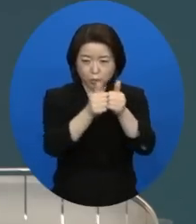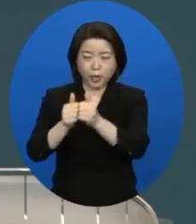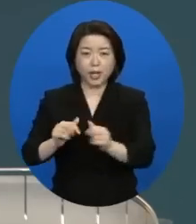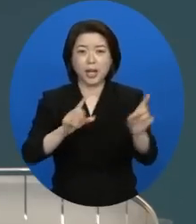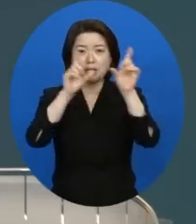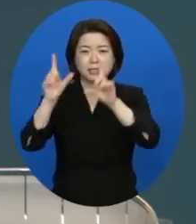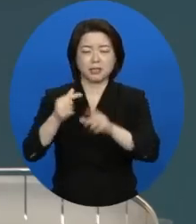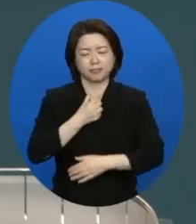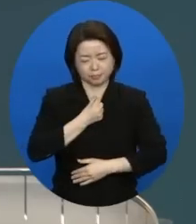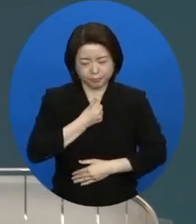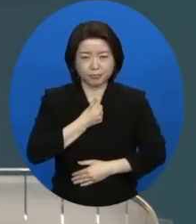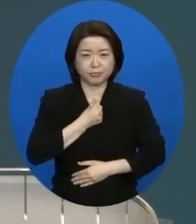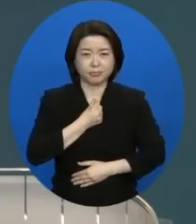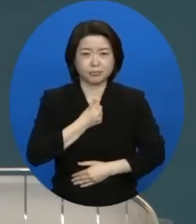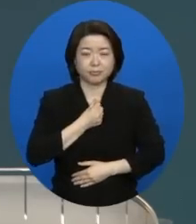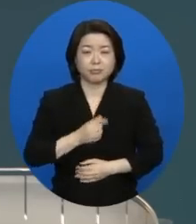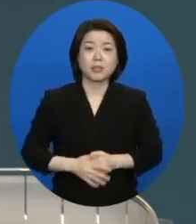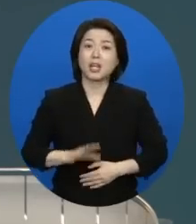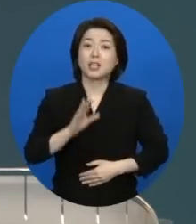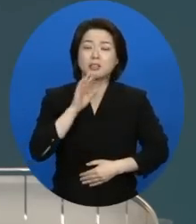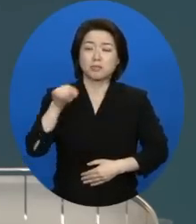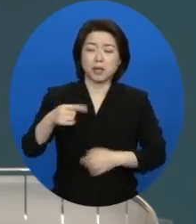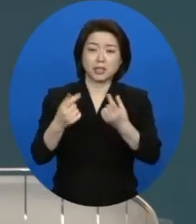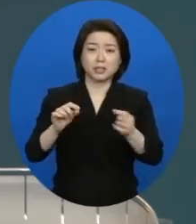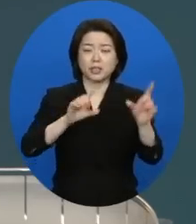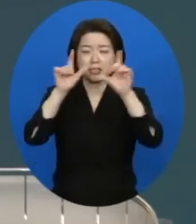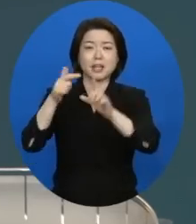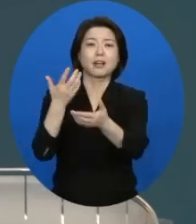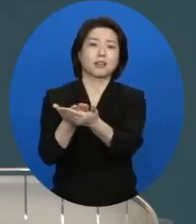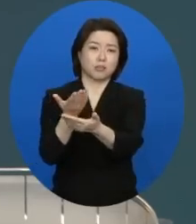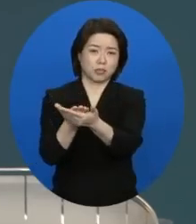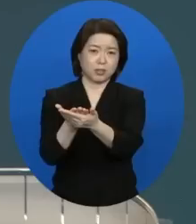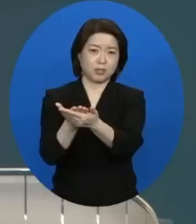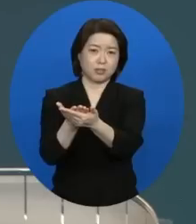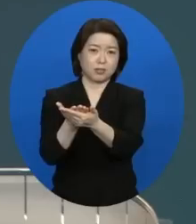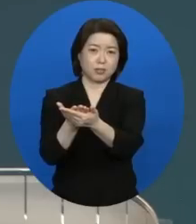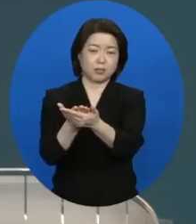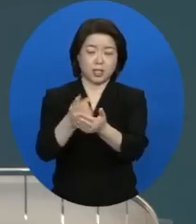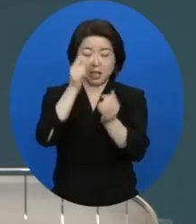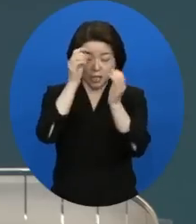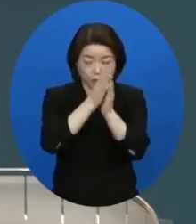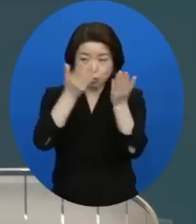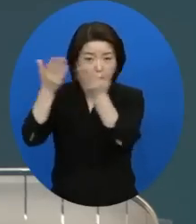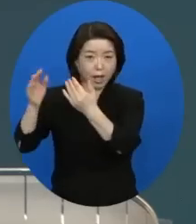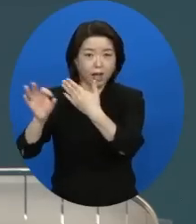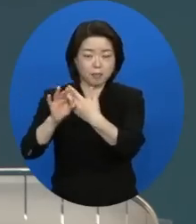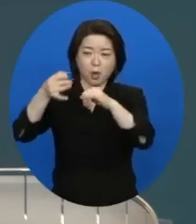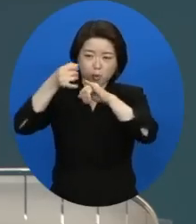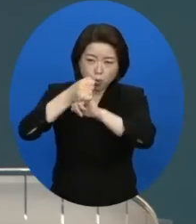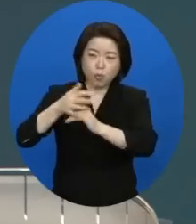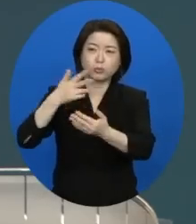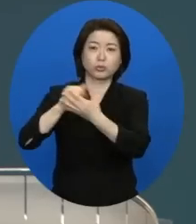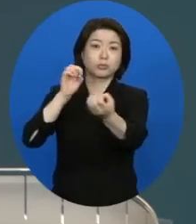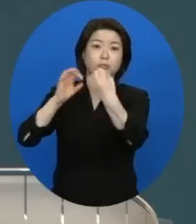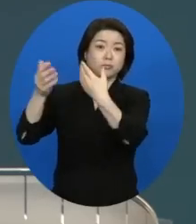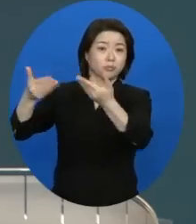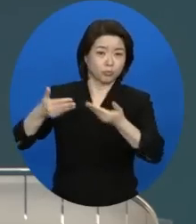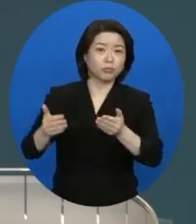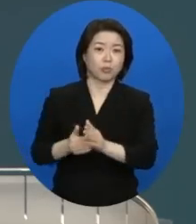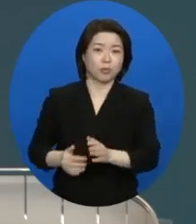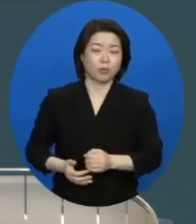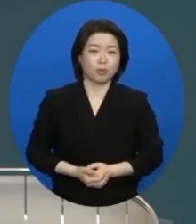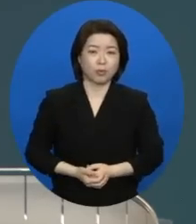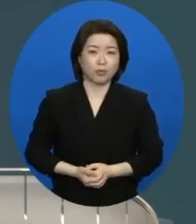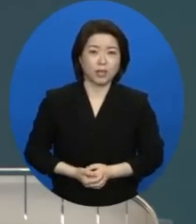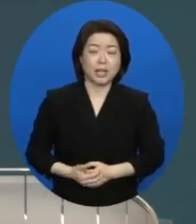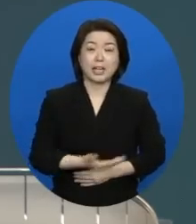삶을 살기 원합니다. 제가 그렇게 살게 해주세요. 기도하면 반드시 주님이 응답하신다니까.